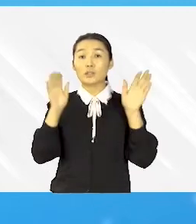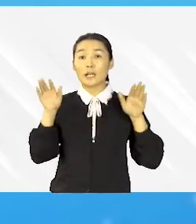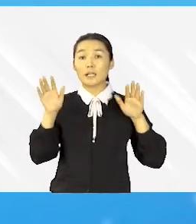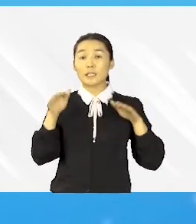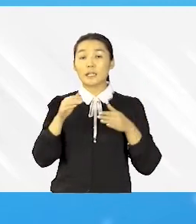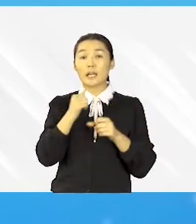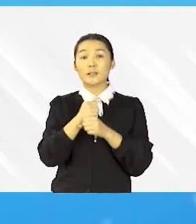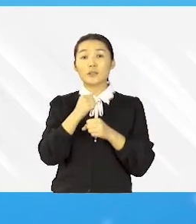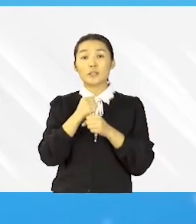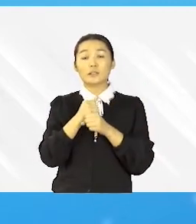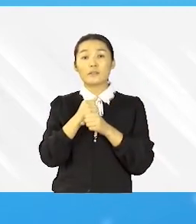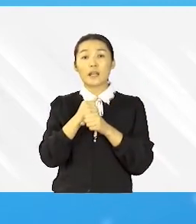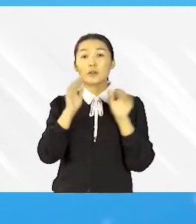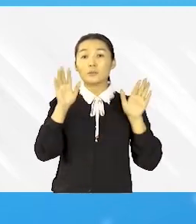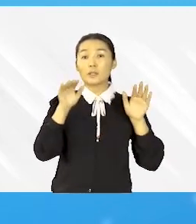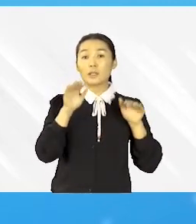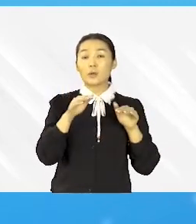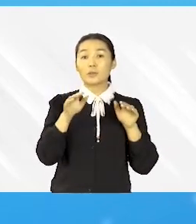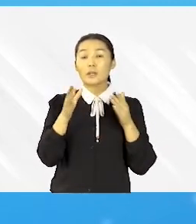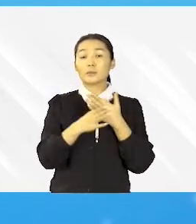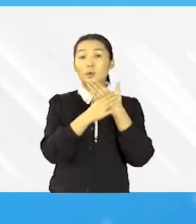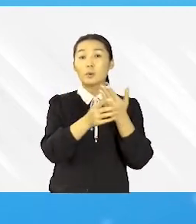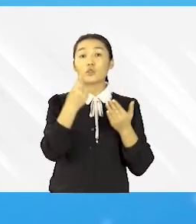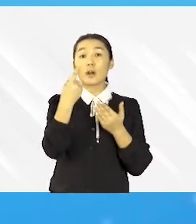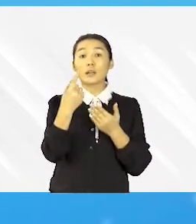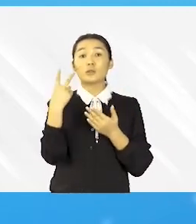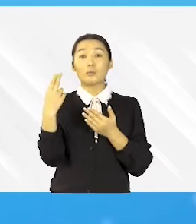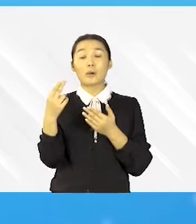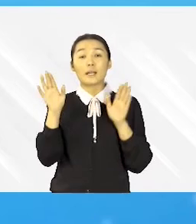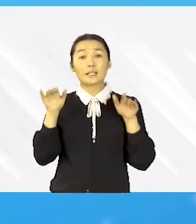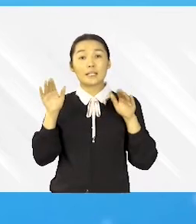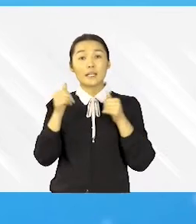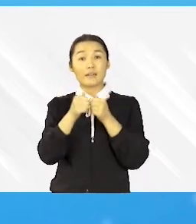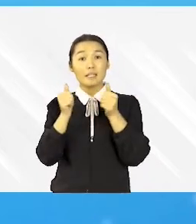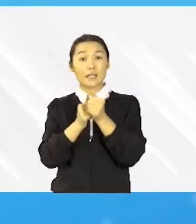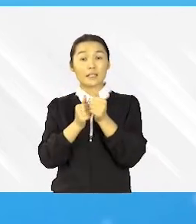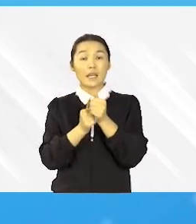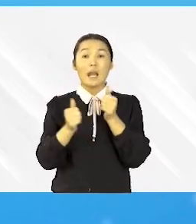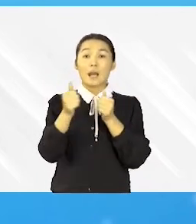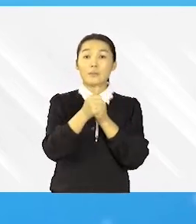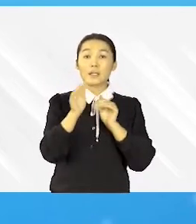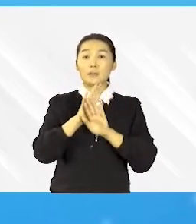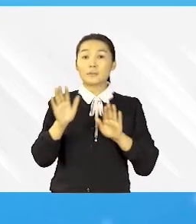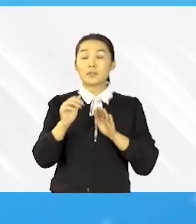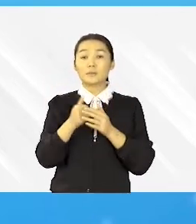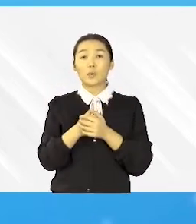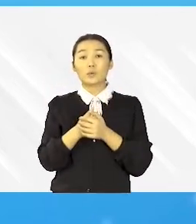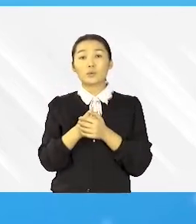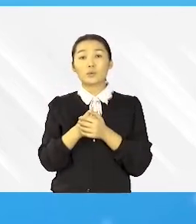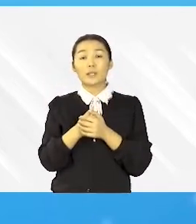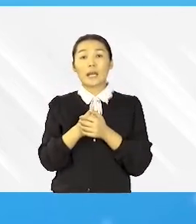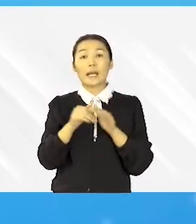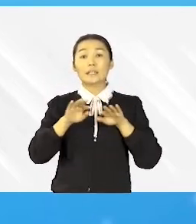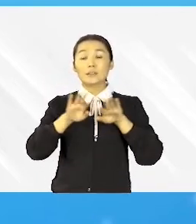осуществляют перелеты с помощью 1 пары крыльев – задней, а передние крылья создают тяговую силу. Они отводятся в